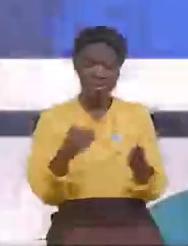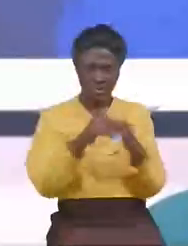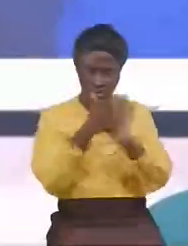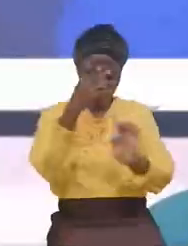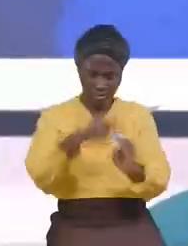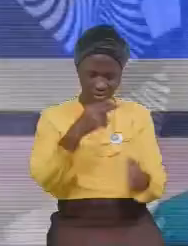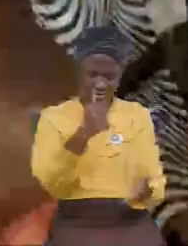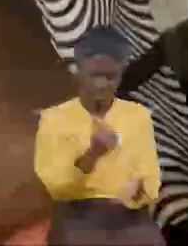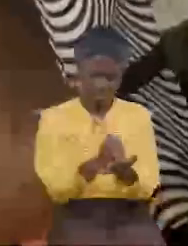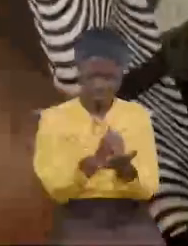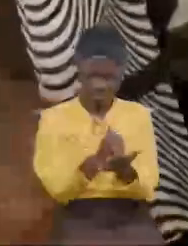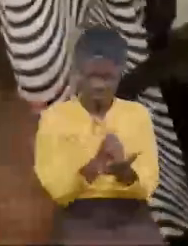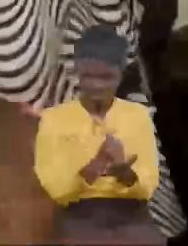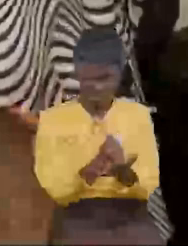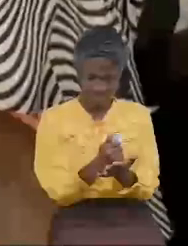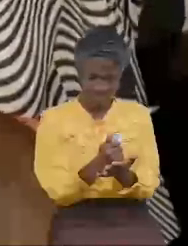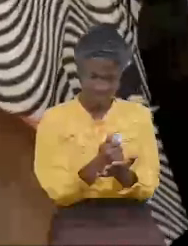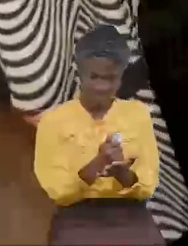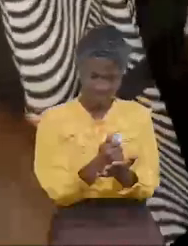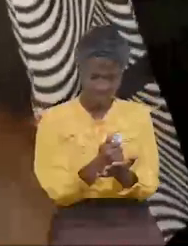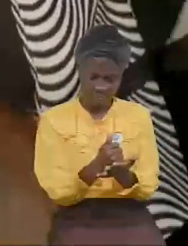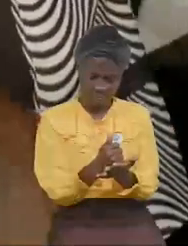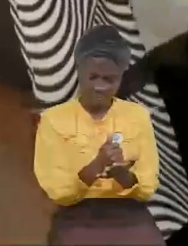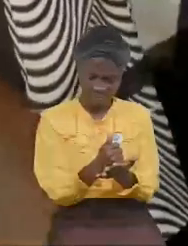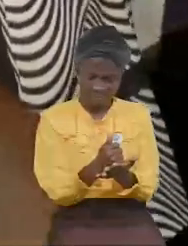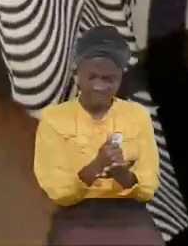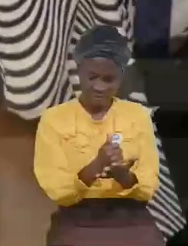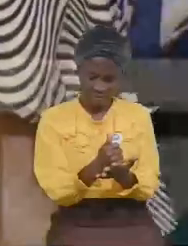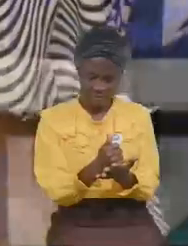Que les yeux aveugles s'ouvrent au nom de Jésus-Christ.